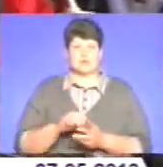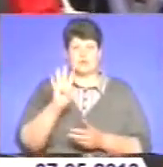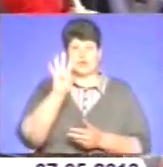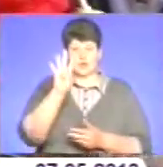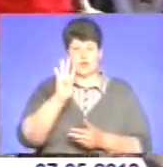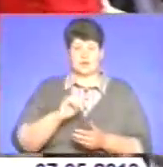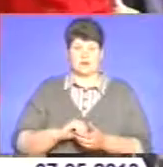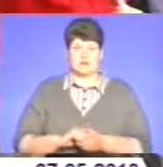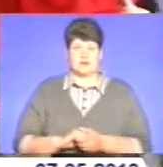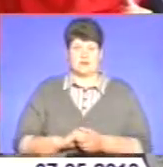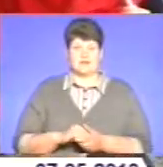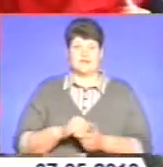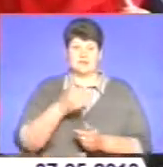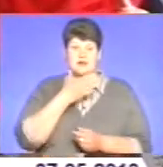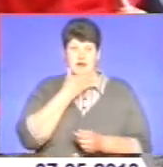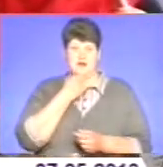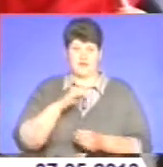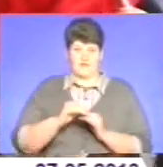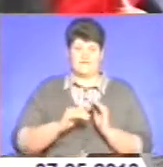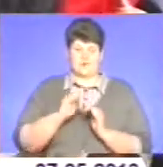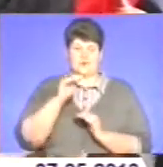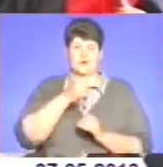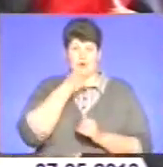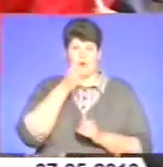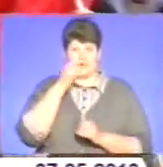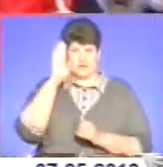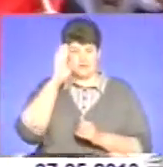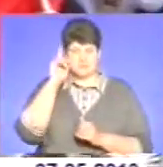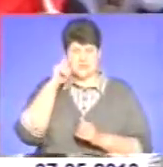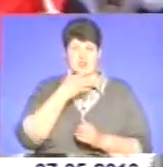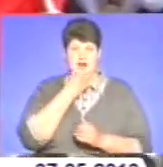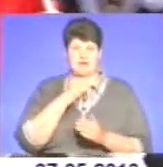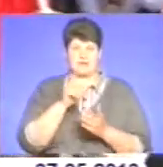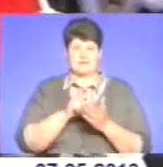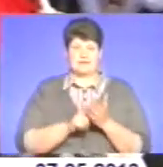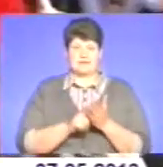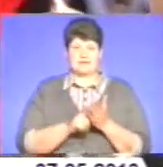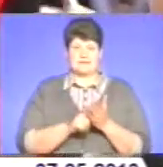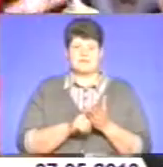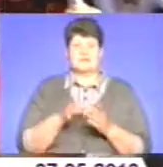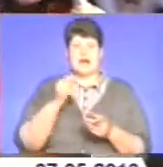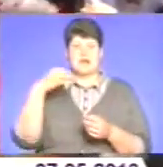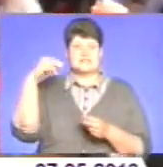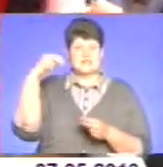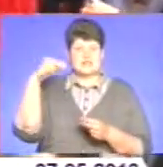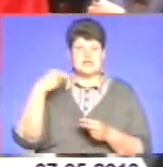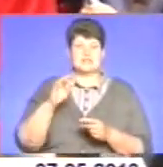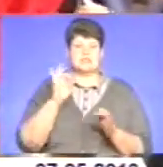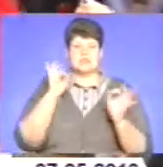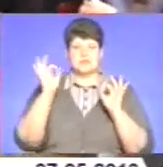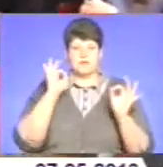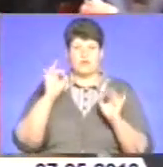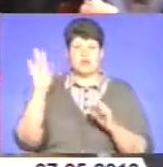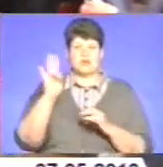4. 4, ти ж великий гарний хлопчик. Знаєш віршик гарний, так розказати? Розкажи. На дзвіниці